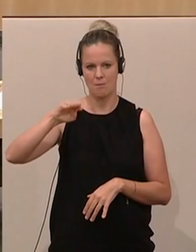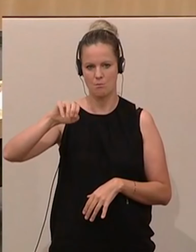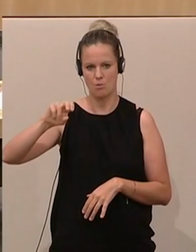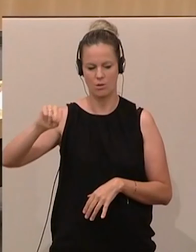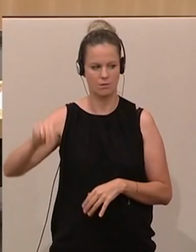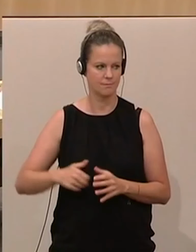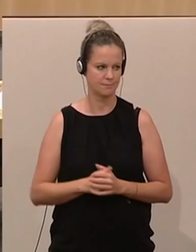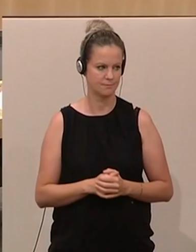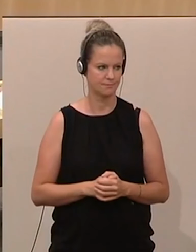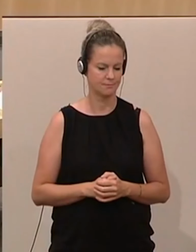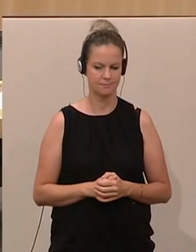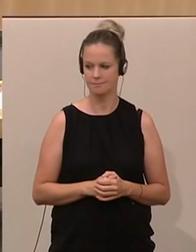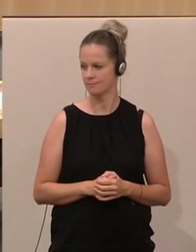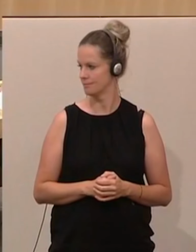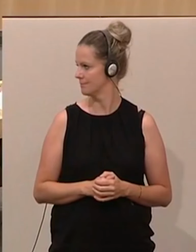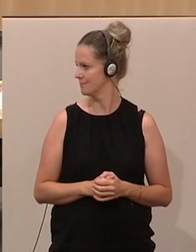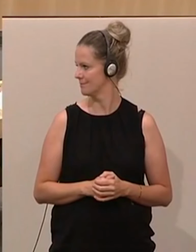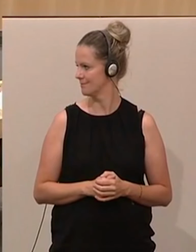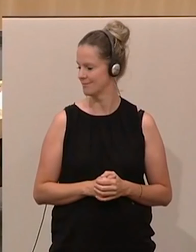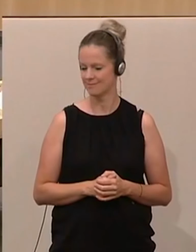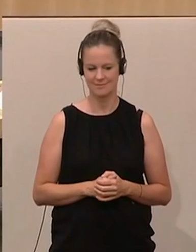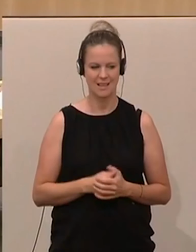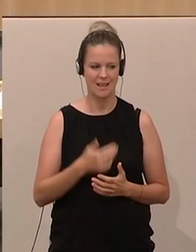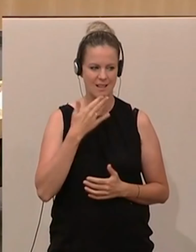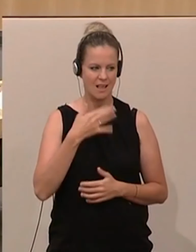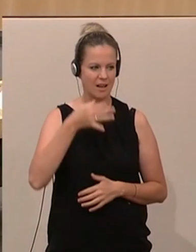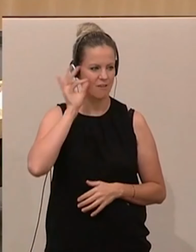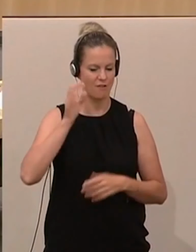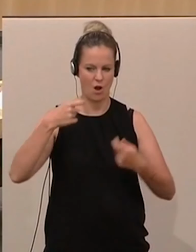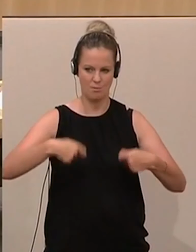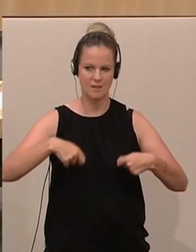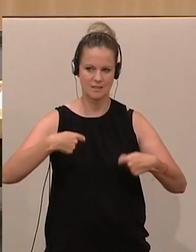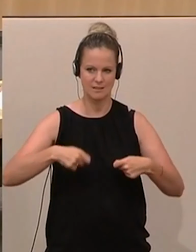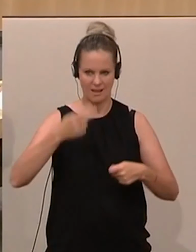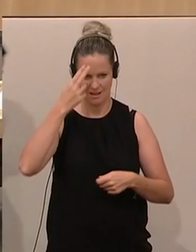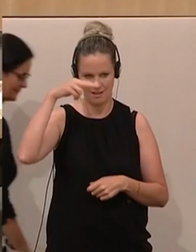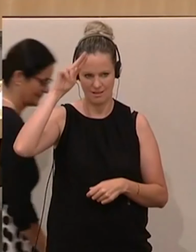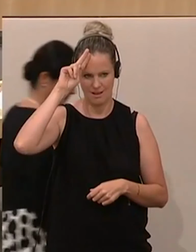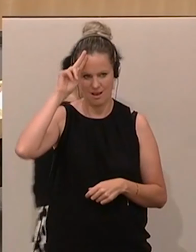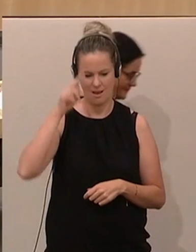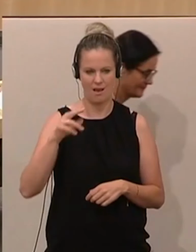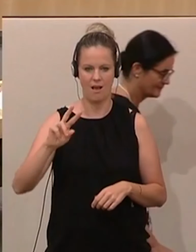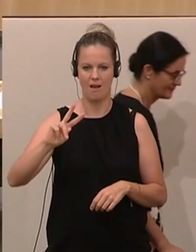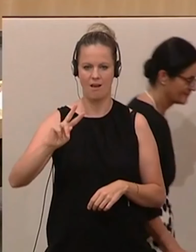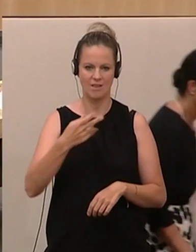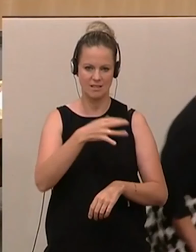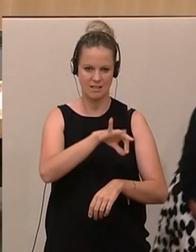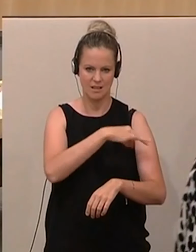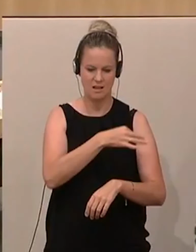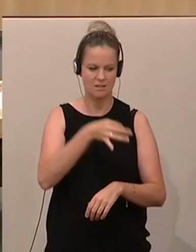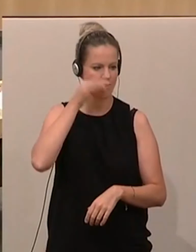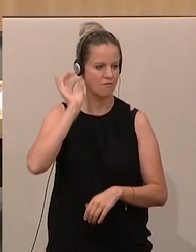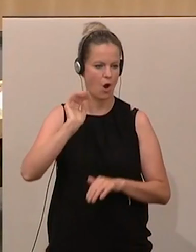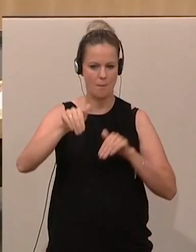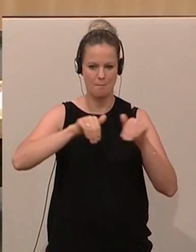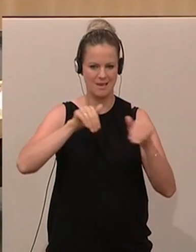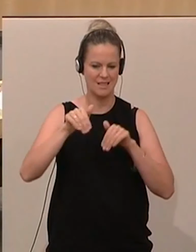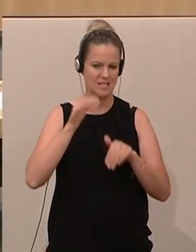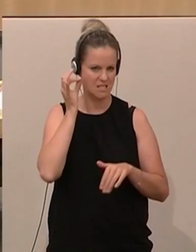privatisierungs verbot vom trinkwasser beendet vize-kanzler ministerin